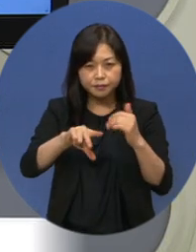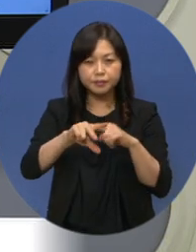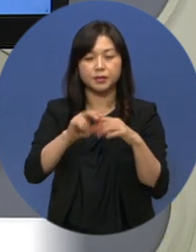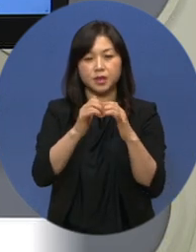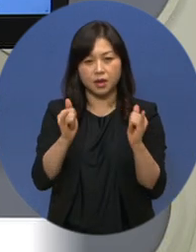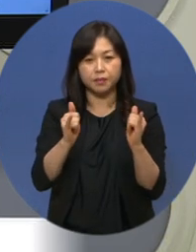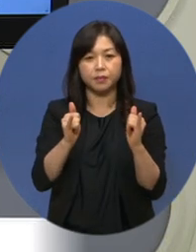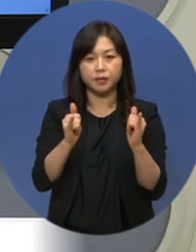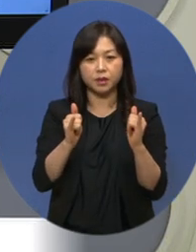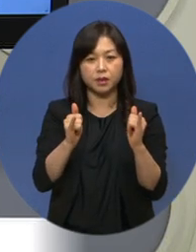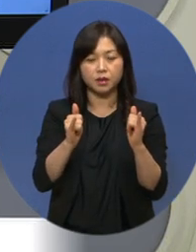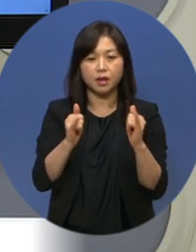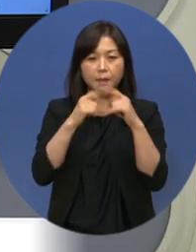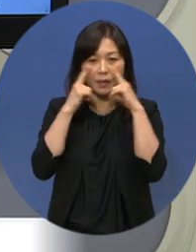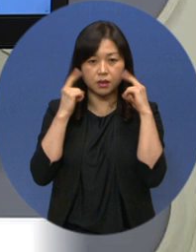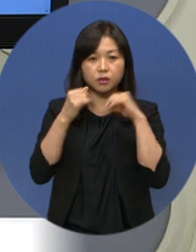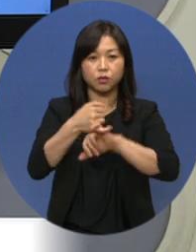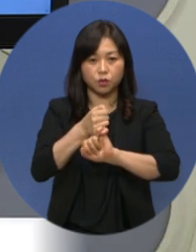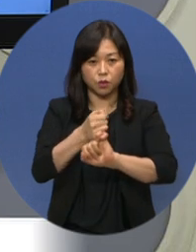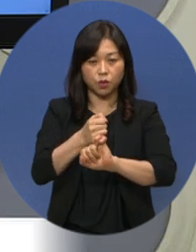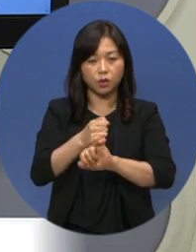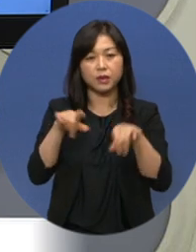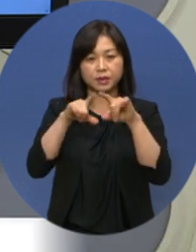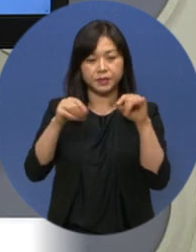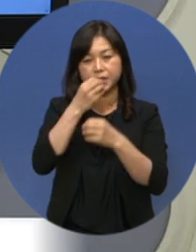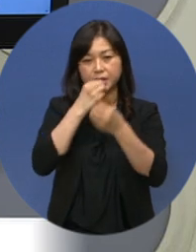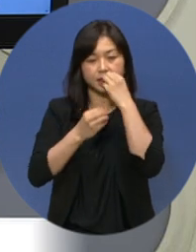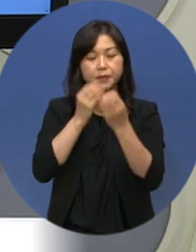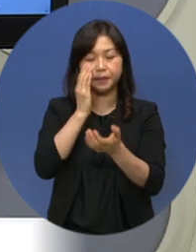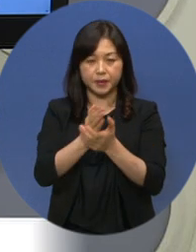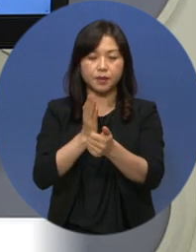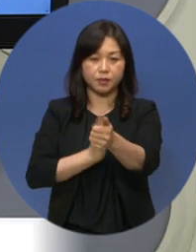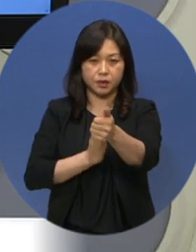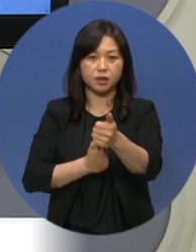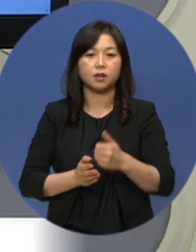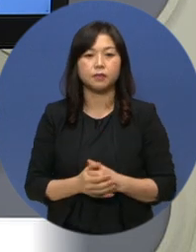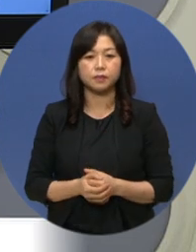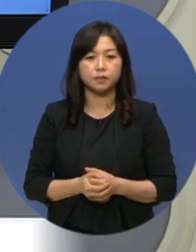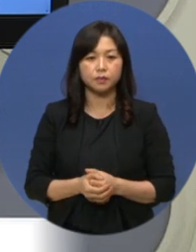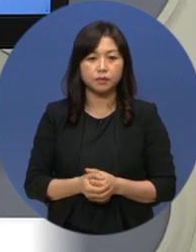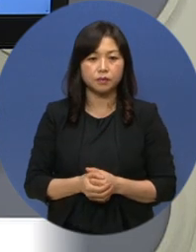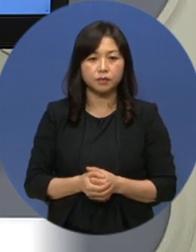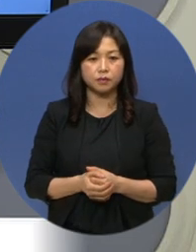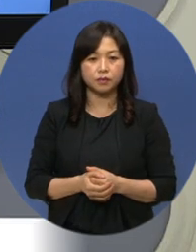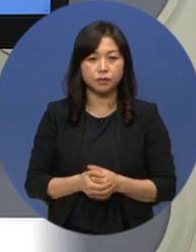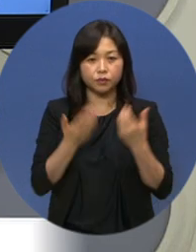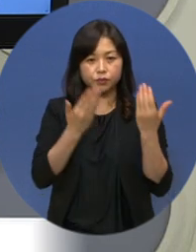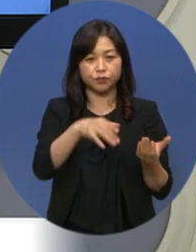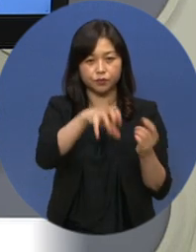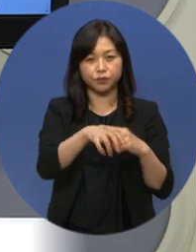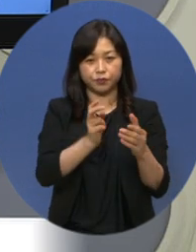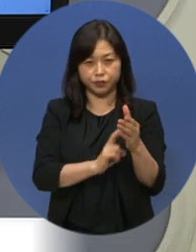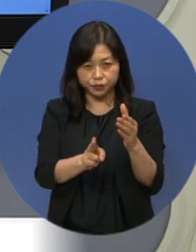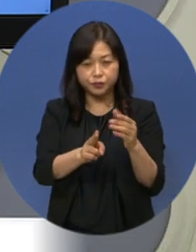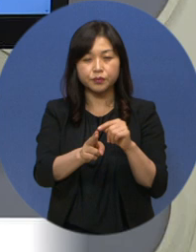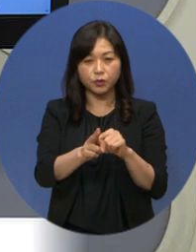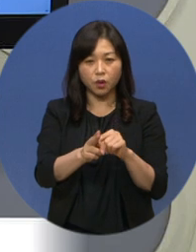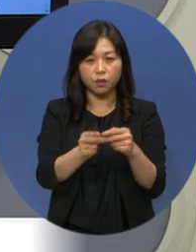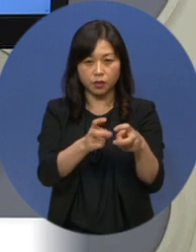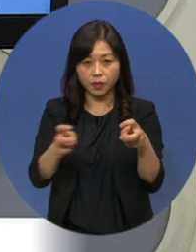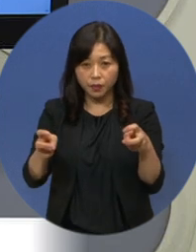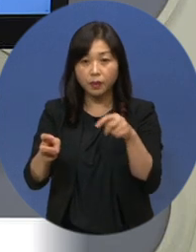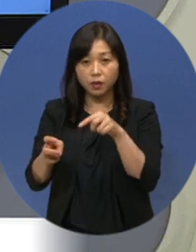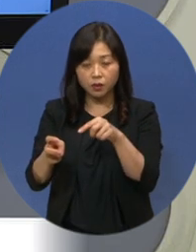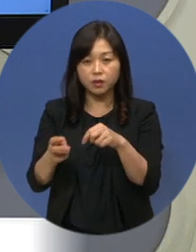마스크를 착용해야 하고 음식 섭취 자제 가 요구되는데 요 휴게소와 철도역 등 대중교통